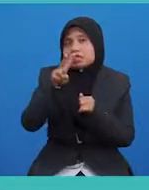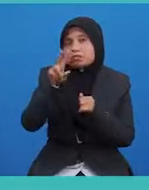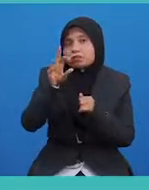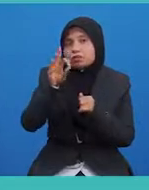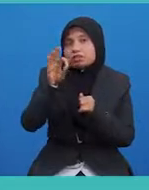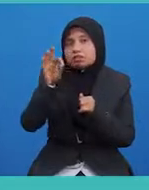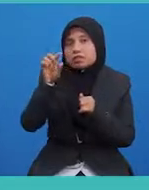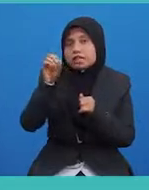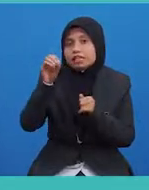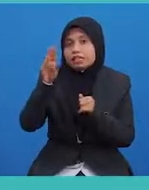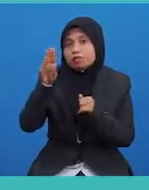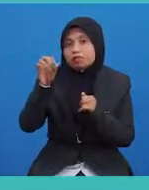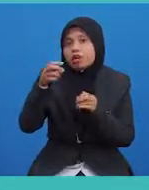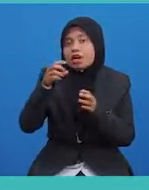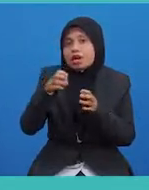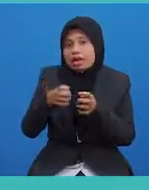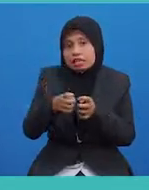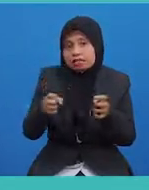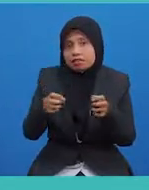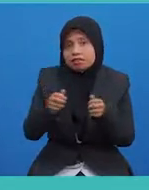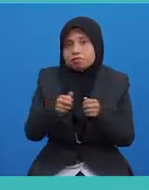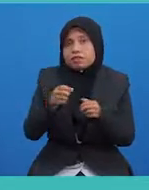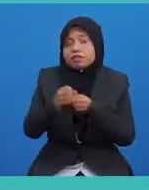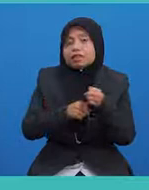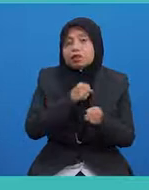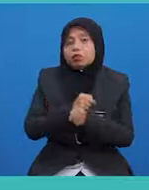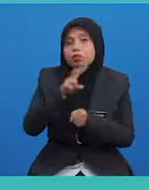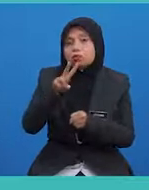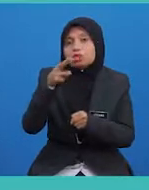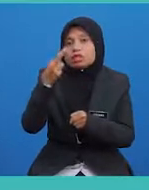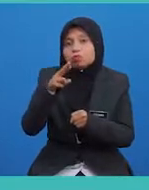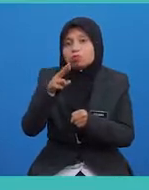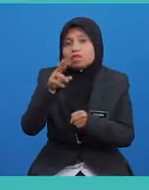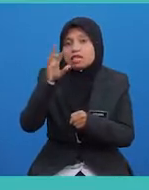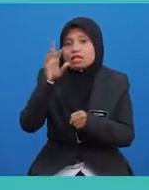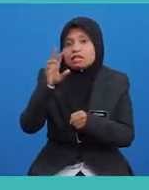8,399,000 hektar dengan nilai pada tahun 2000, iaitu